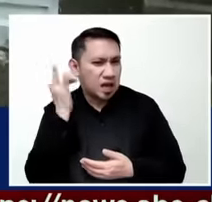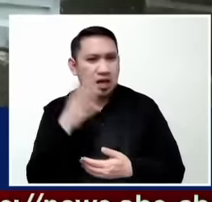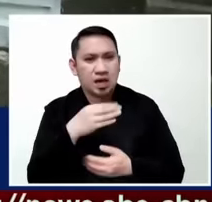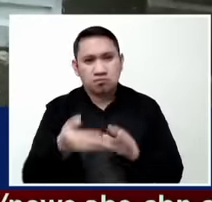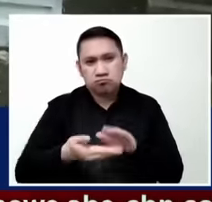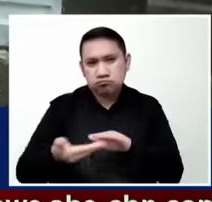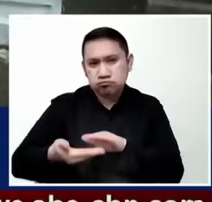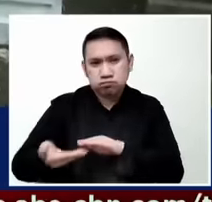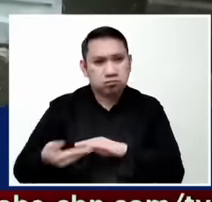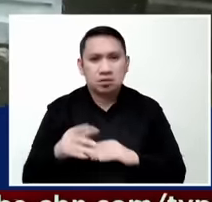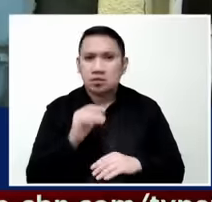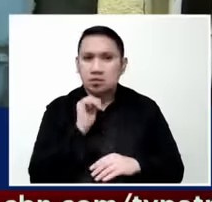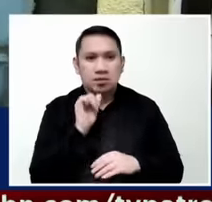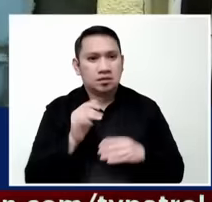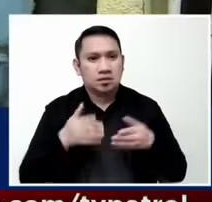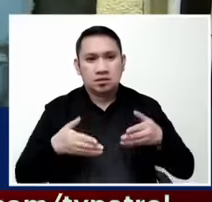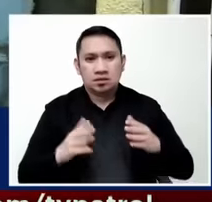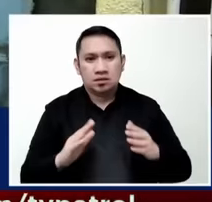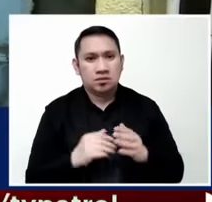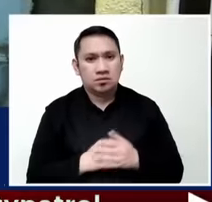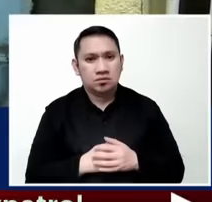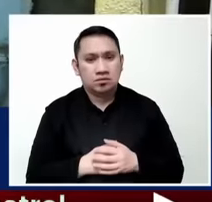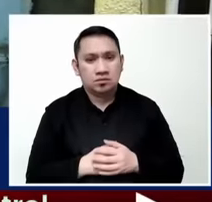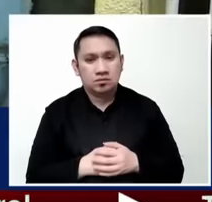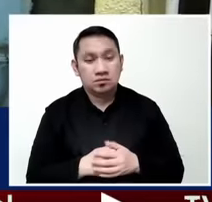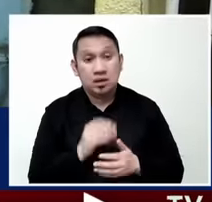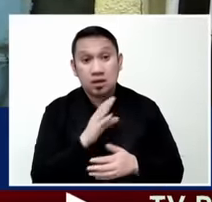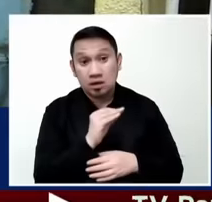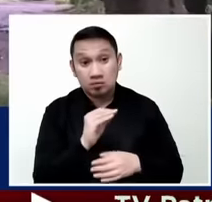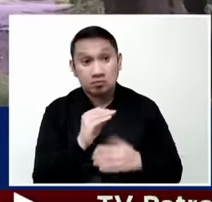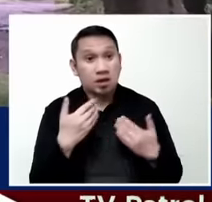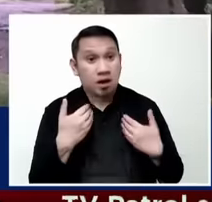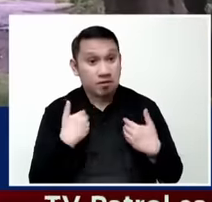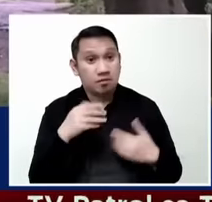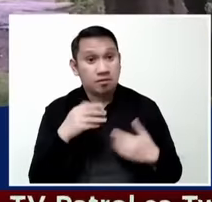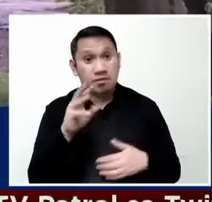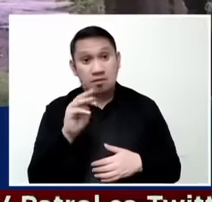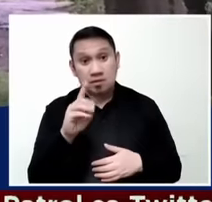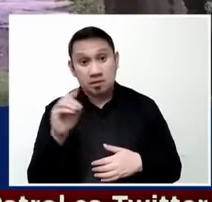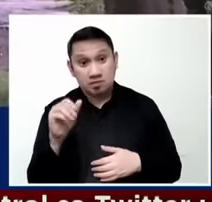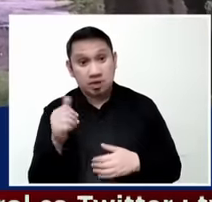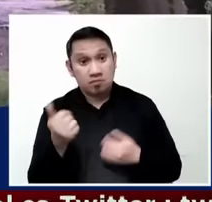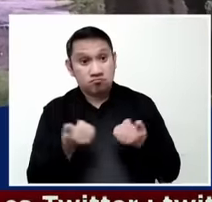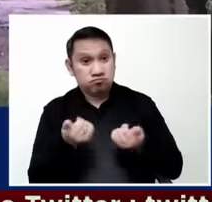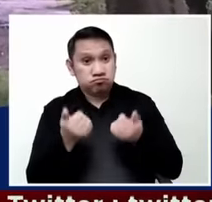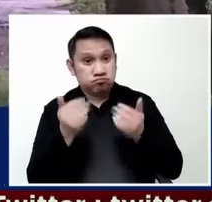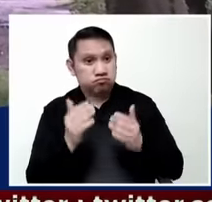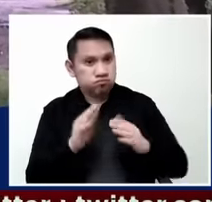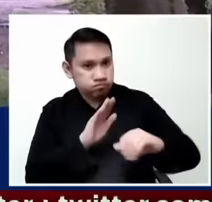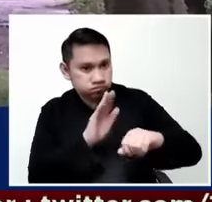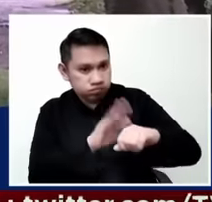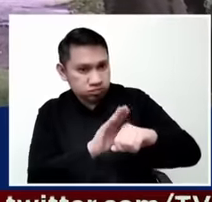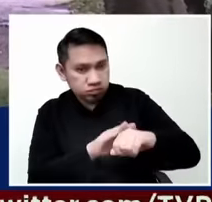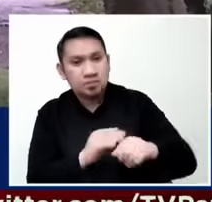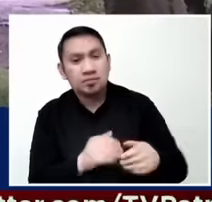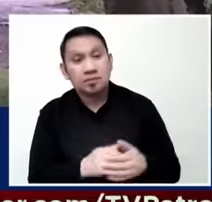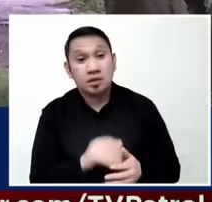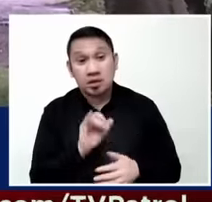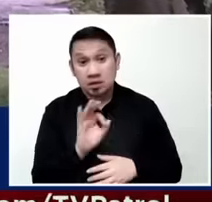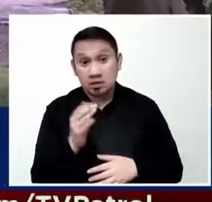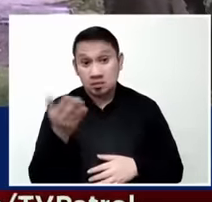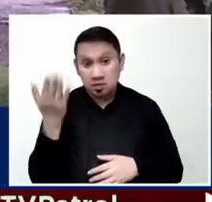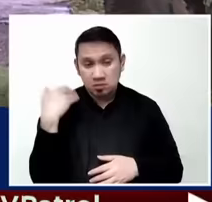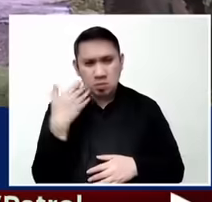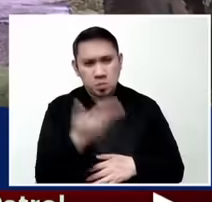bingo cards. Hindi rin nalalayo ang paalala ng Manila South Cemetery. Pero kung dati pwedeng manatili na